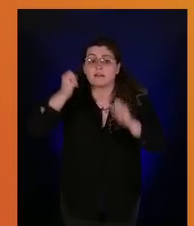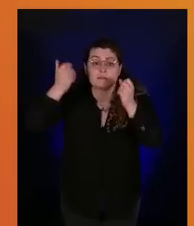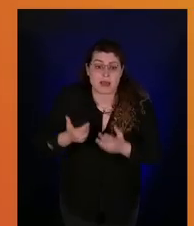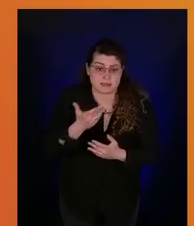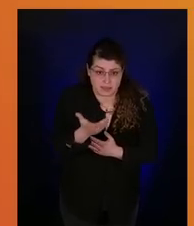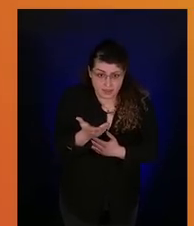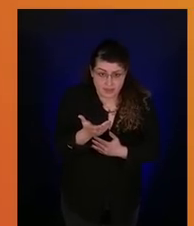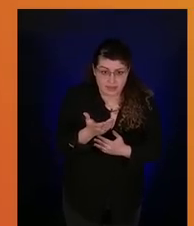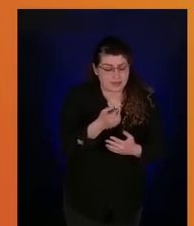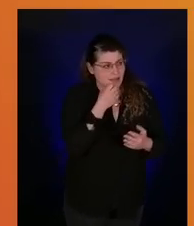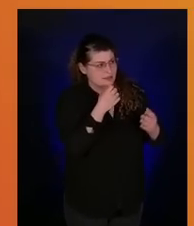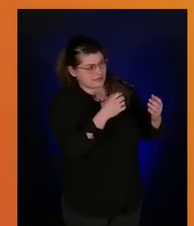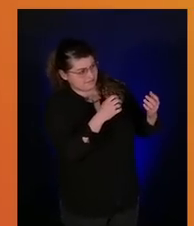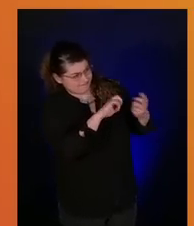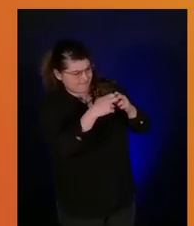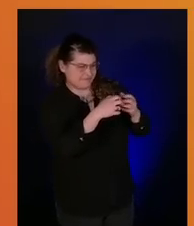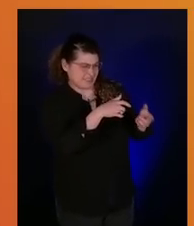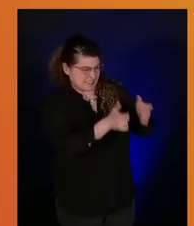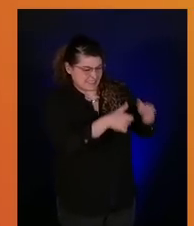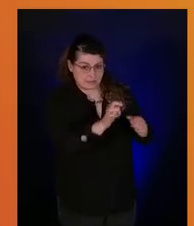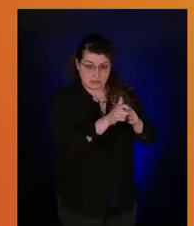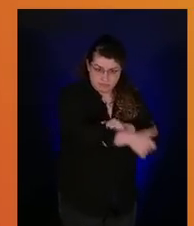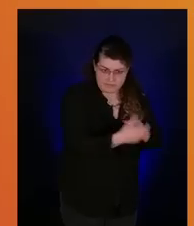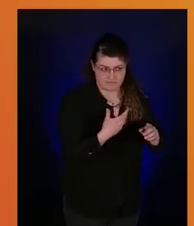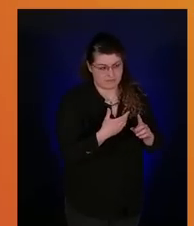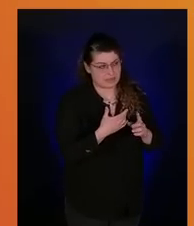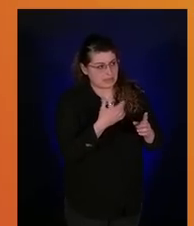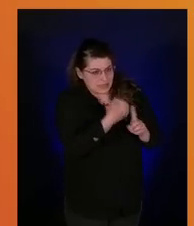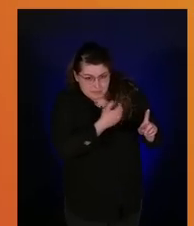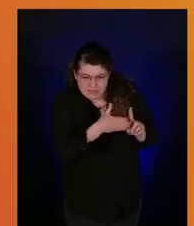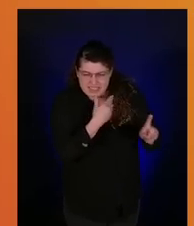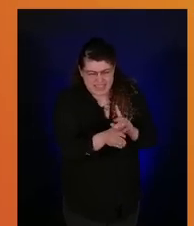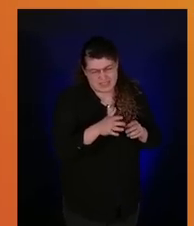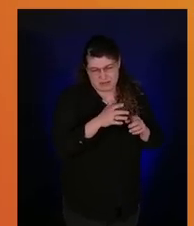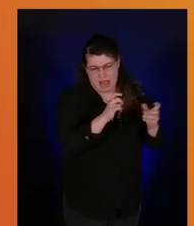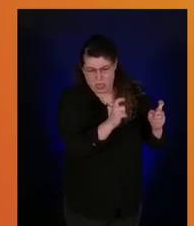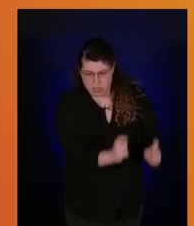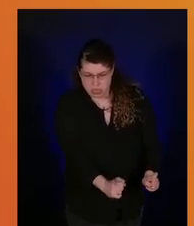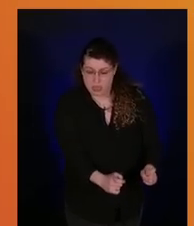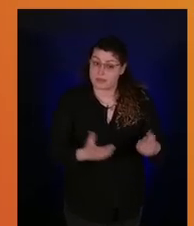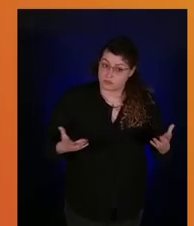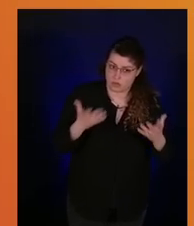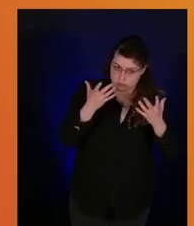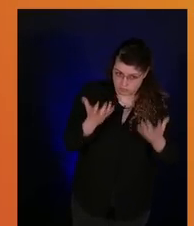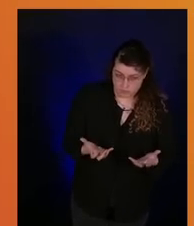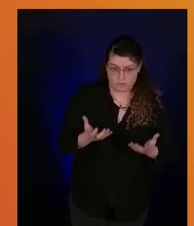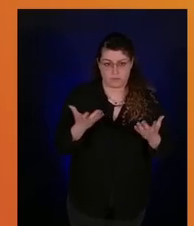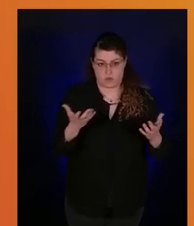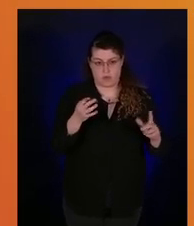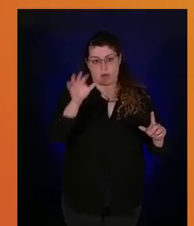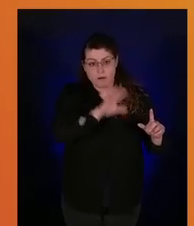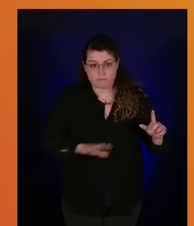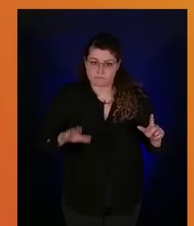peut cacher parfois la souffrance de notre militantisme. Nous avons besoin d'ouvrir un cadre, un débat national sur le